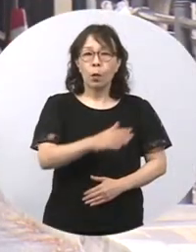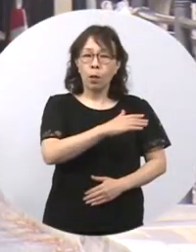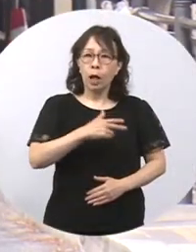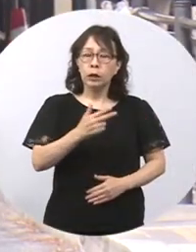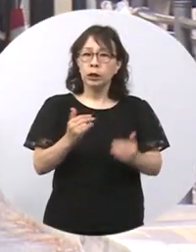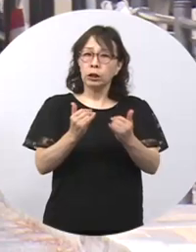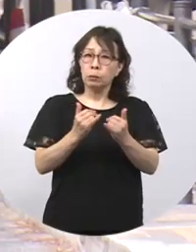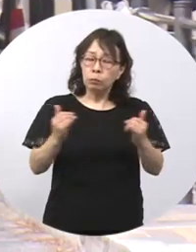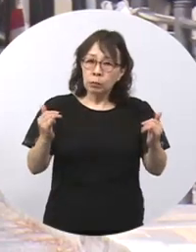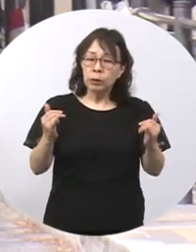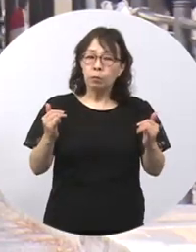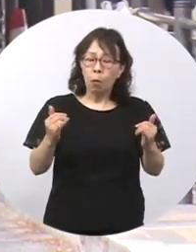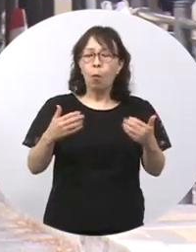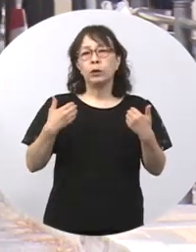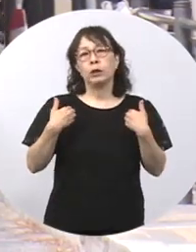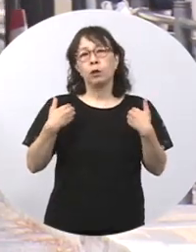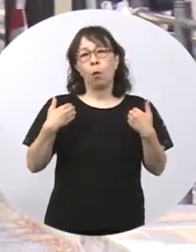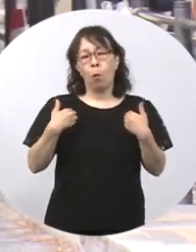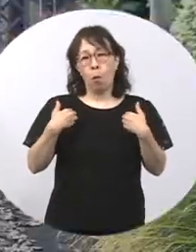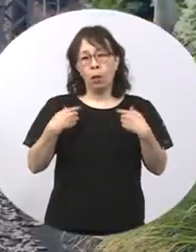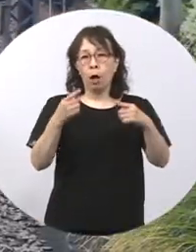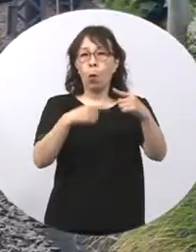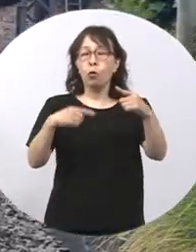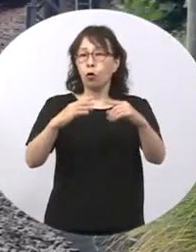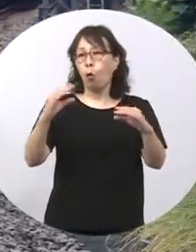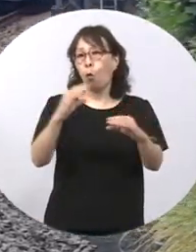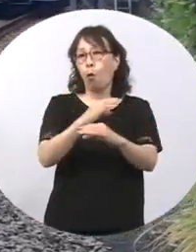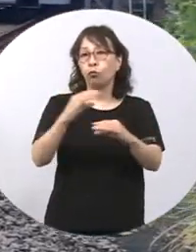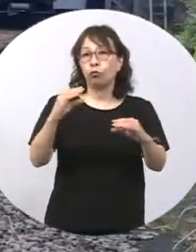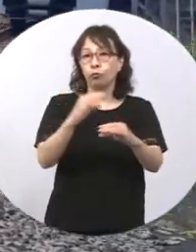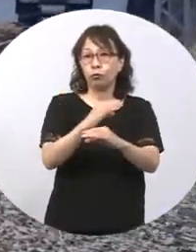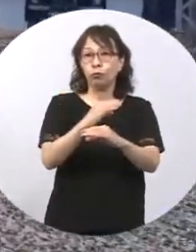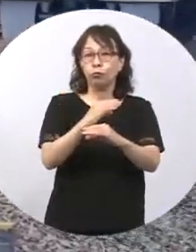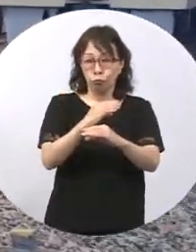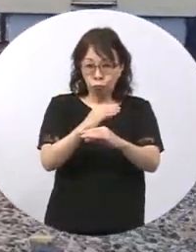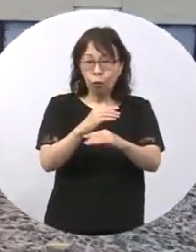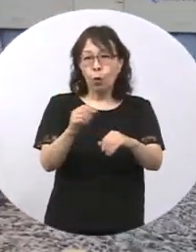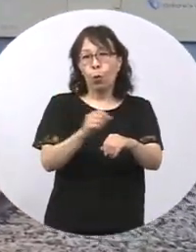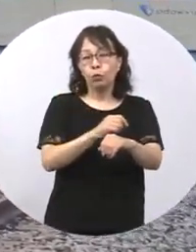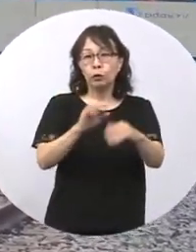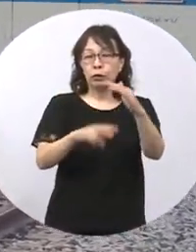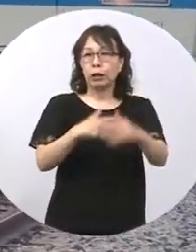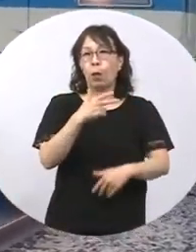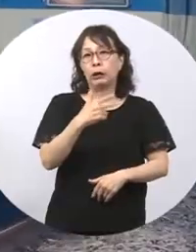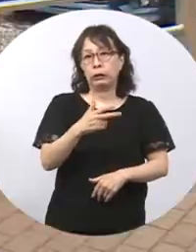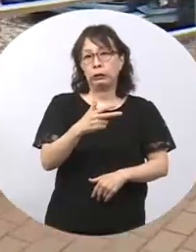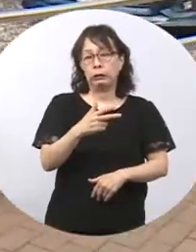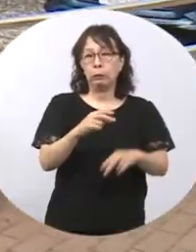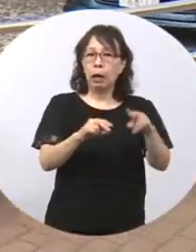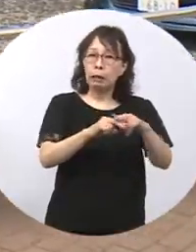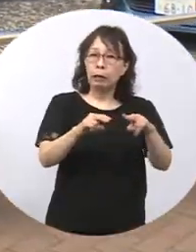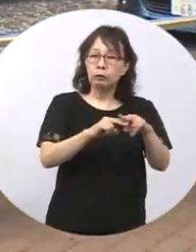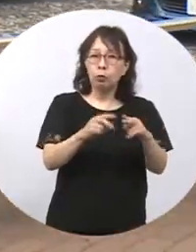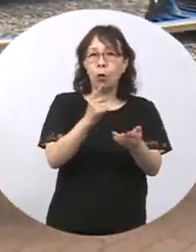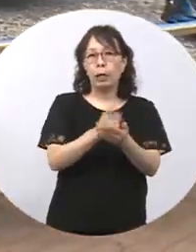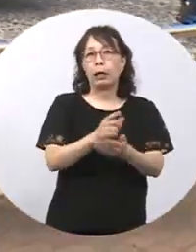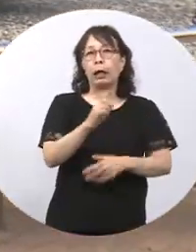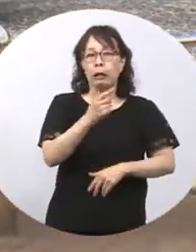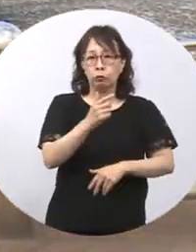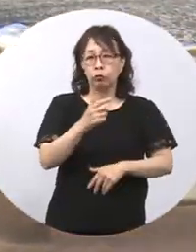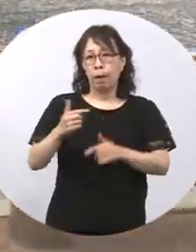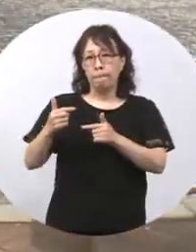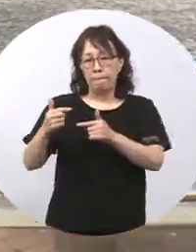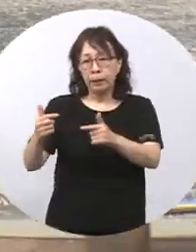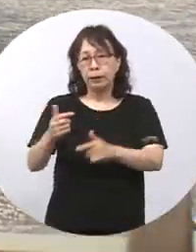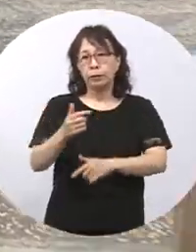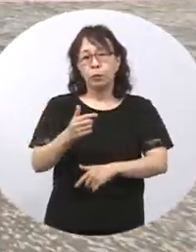私たち市民の足として欠かせない公共交通、特に藤沢市では鉄道だけでなくバス